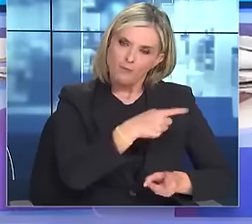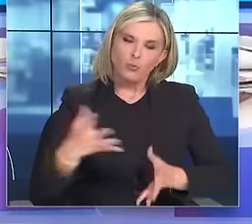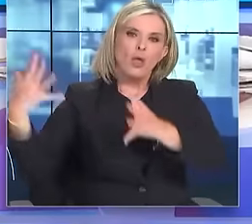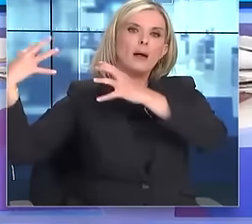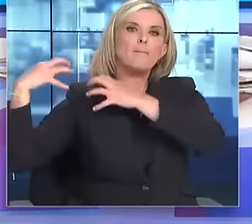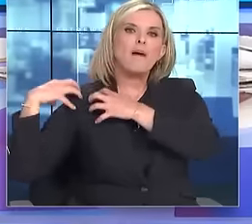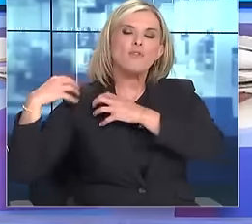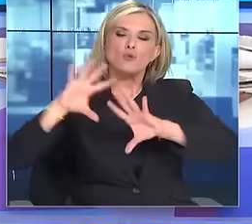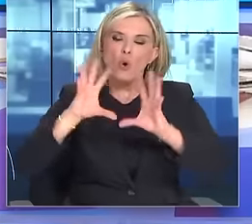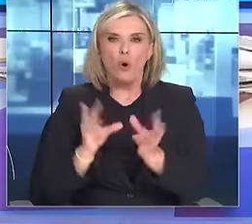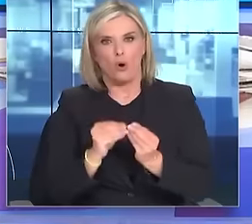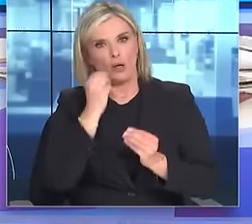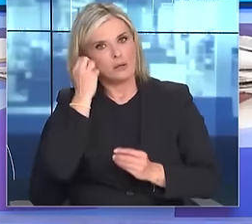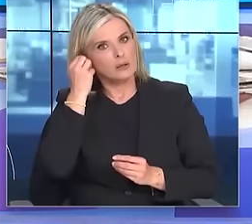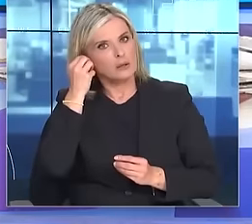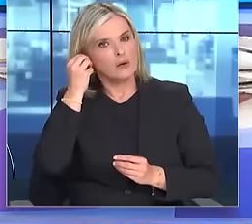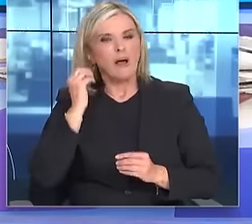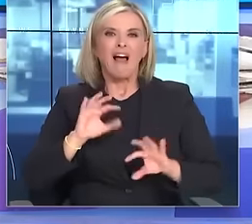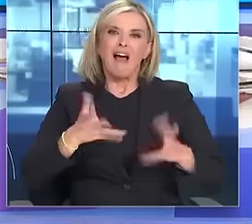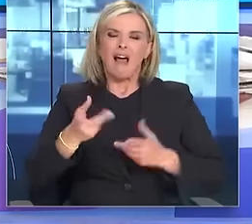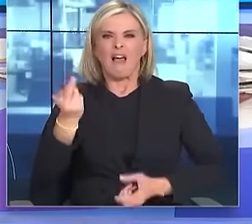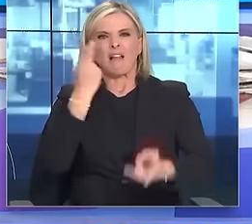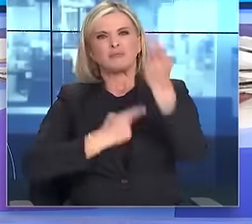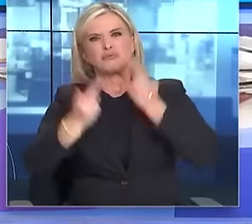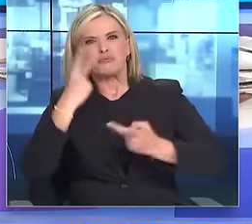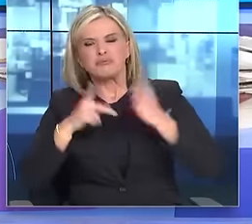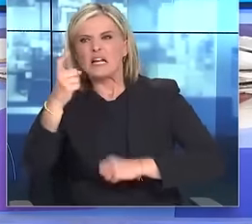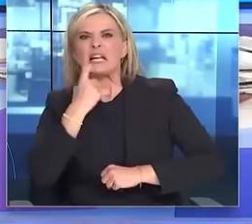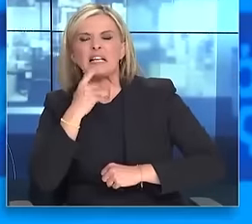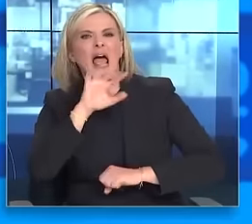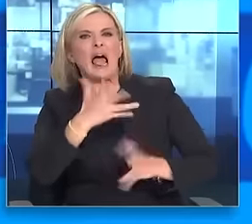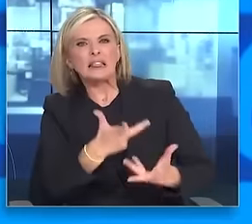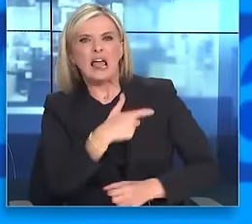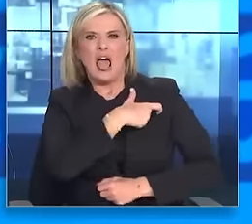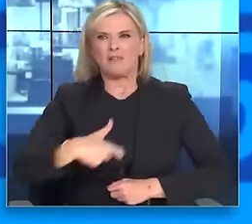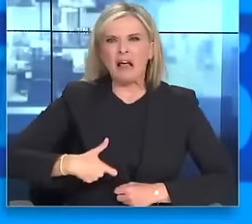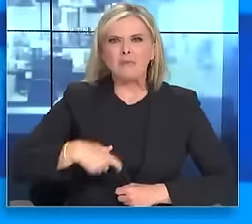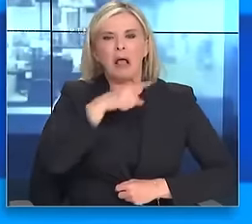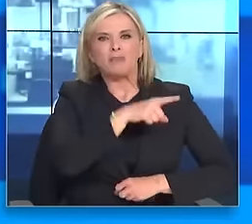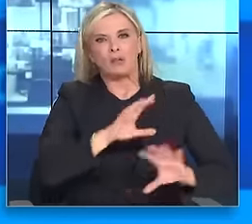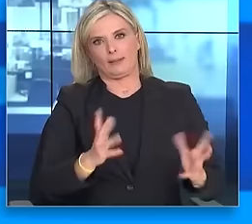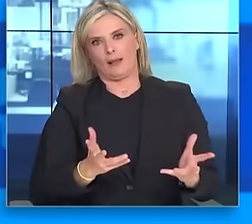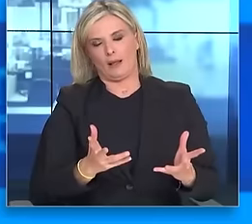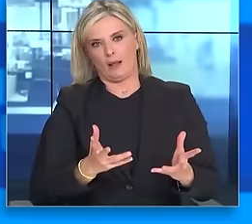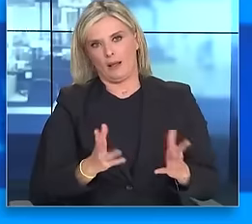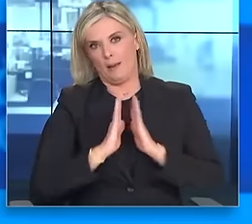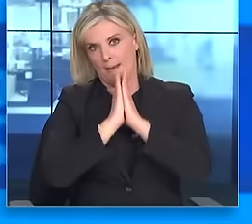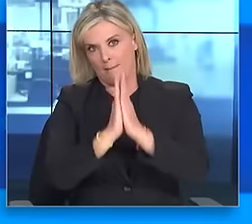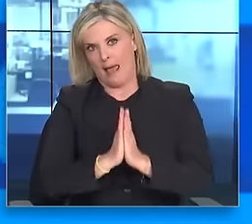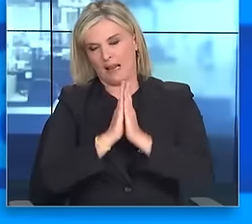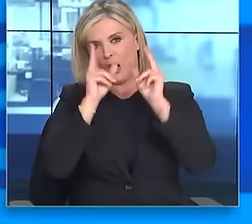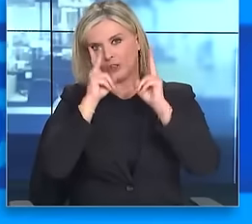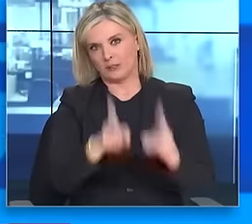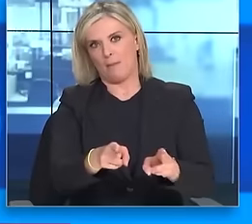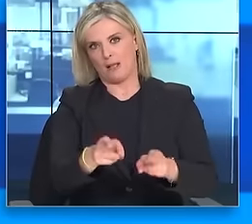δύο ταχυτήτων. Μα προφανώς το ΕΣΥ έχει τα προβλήματά του. Δεν τα αρνήθηκε κανείς, αλλά για το Θεό. Ας βάλουμε ένα φρένο επιτέλους σε αυτή τη